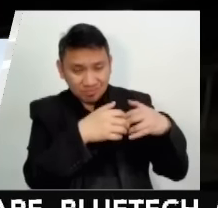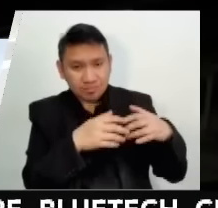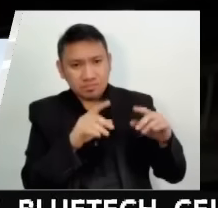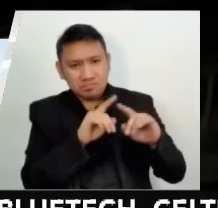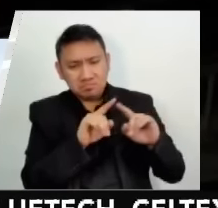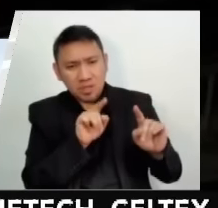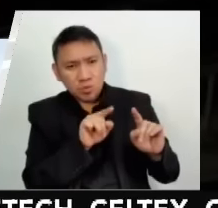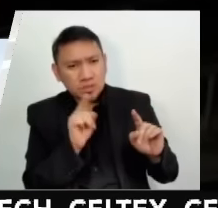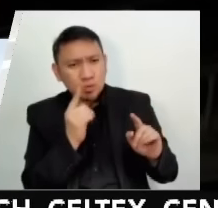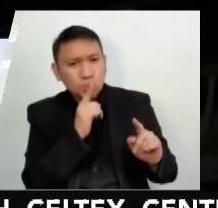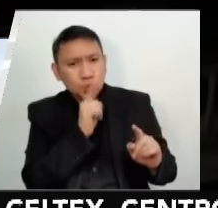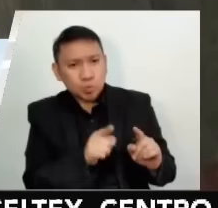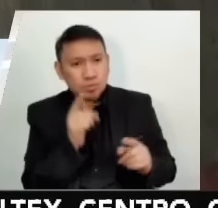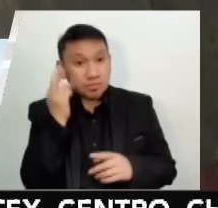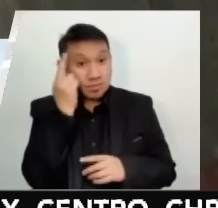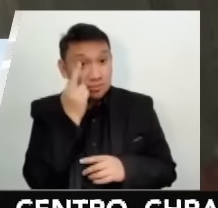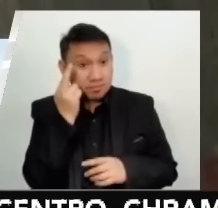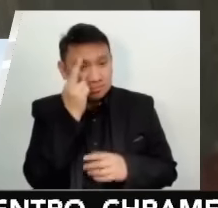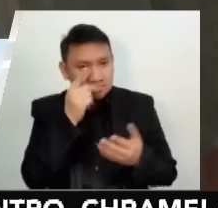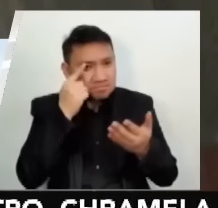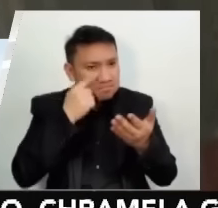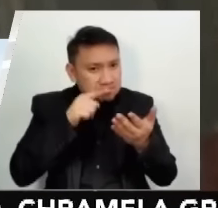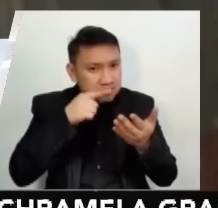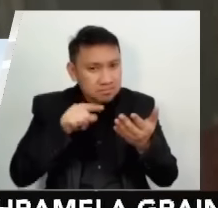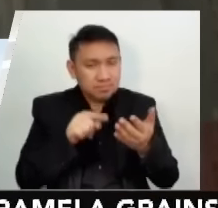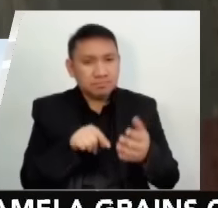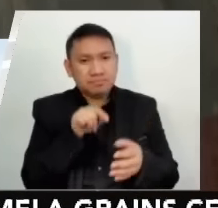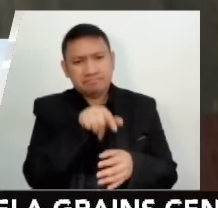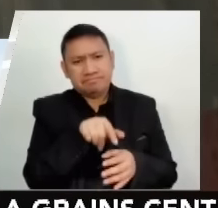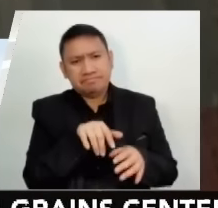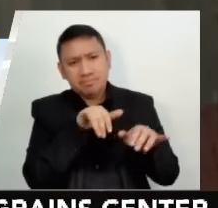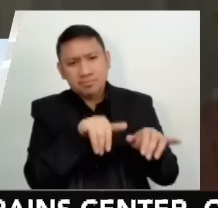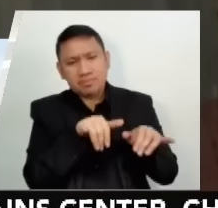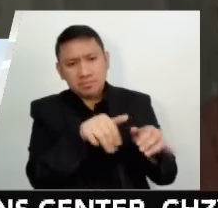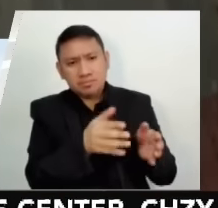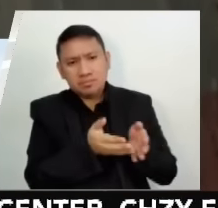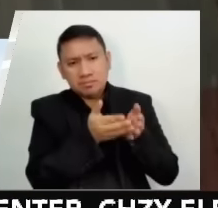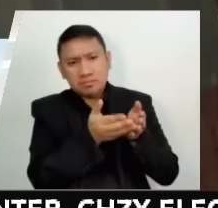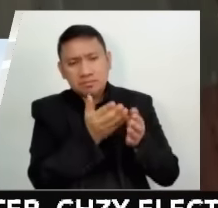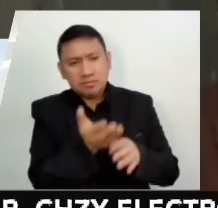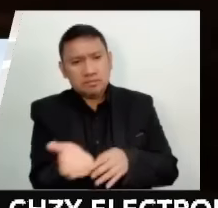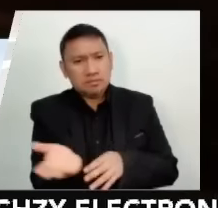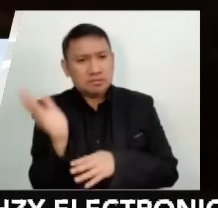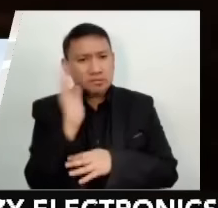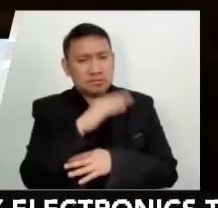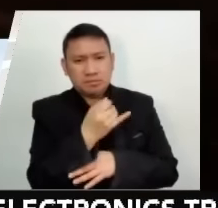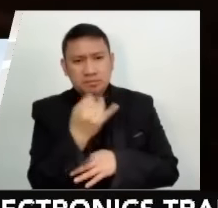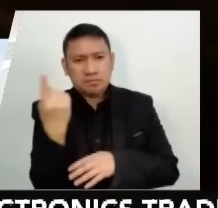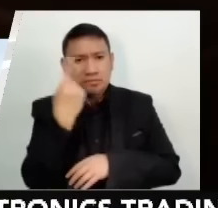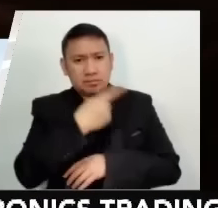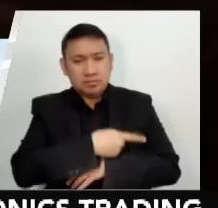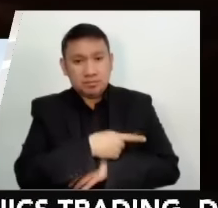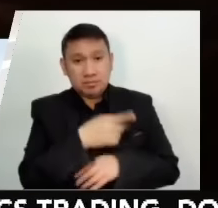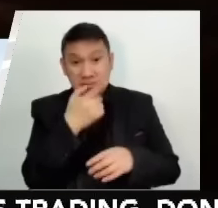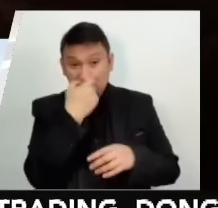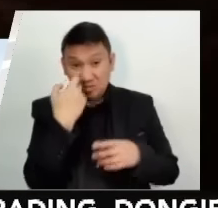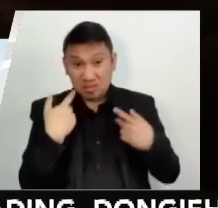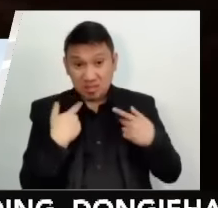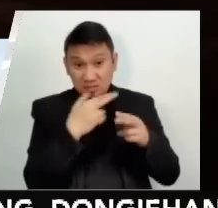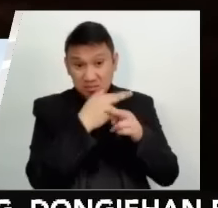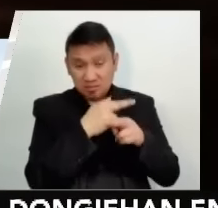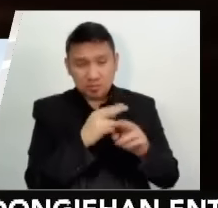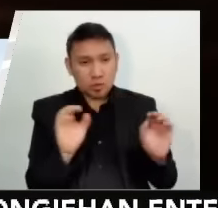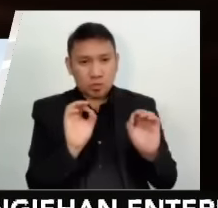nito Ilang araw na raw nakadaong doon ang fishing vessel dahil kinukumpuni ang ilang bahagi nito Wala namang naitalang sugatan sa